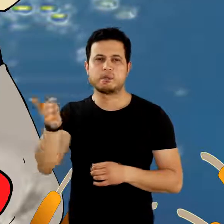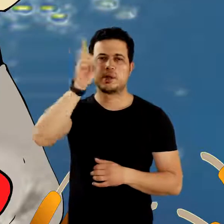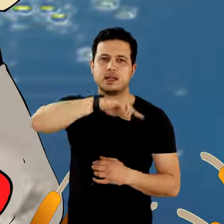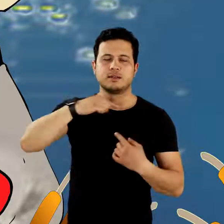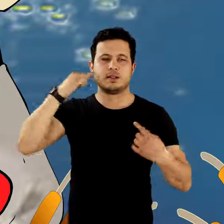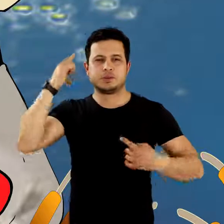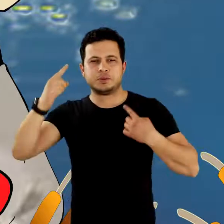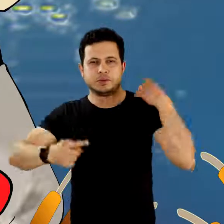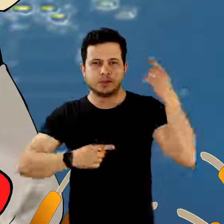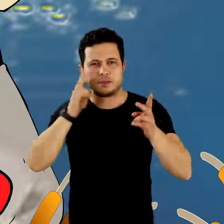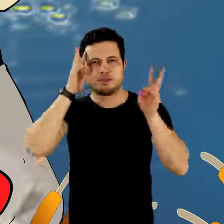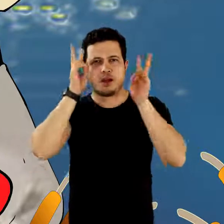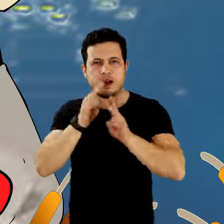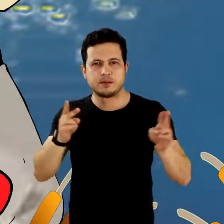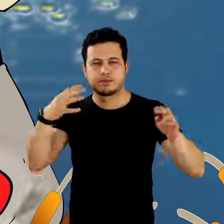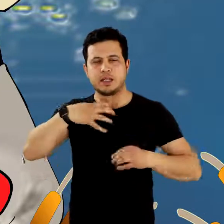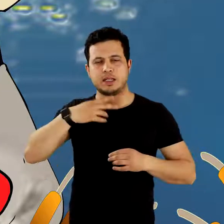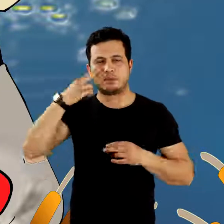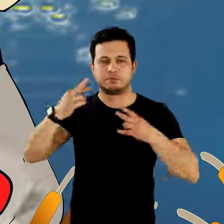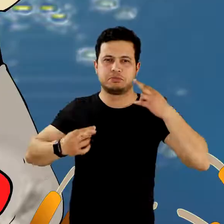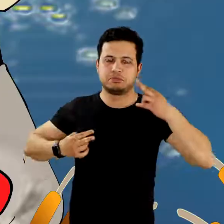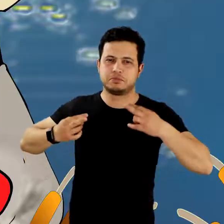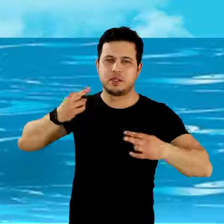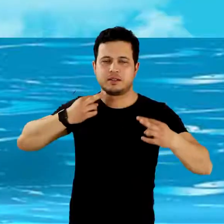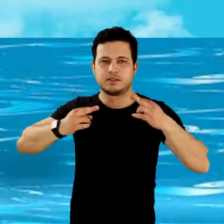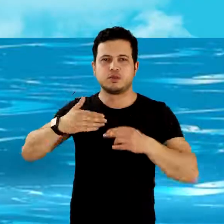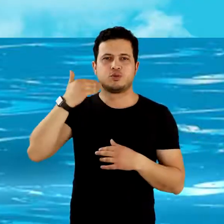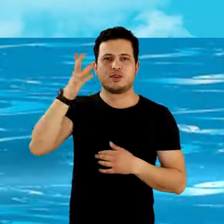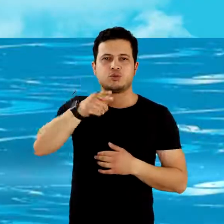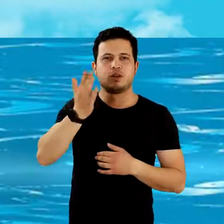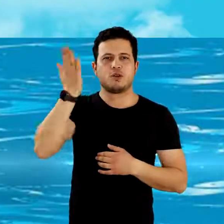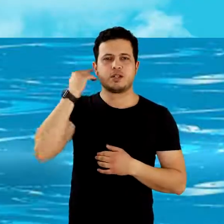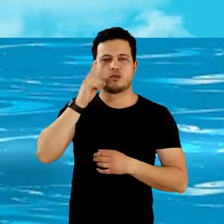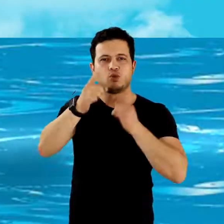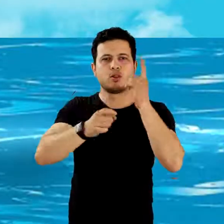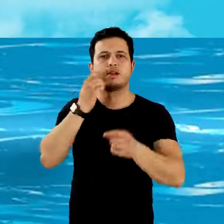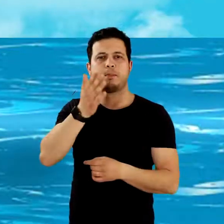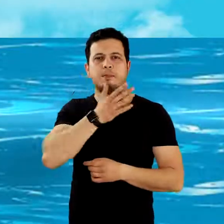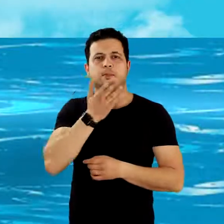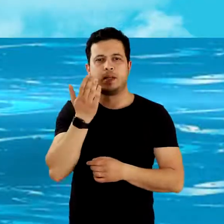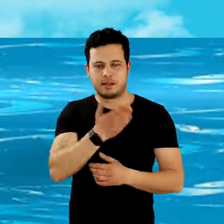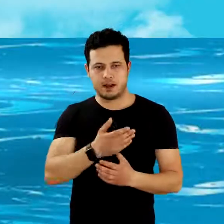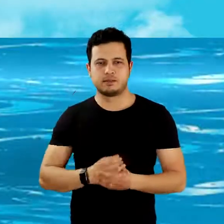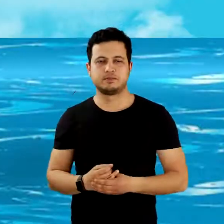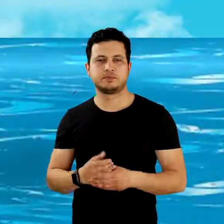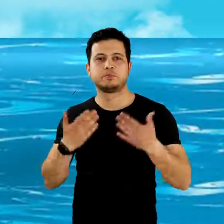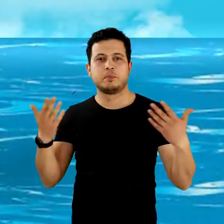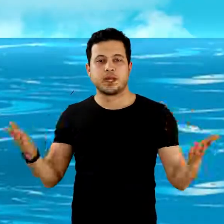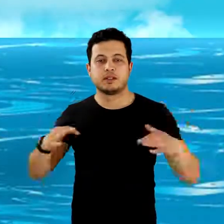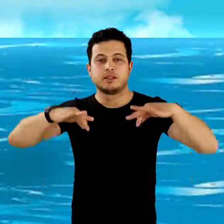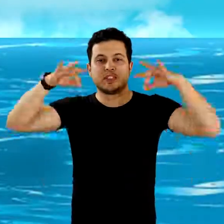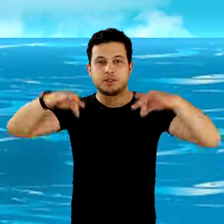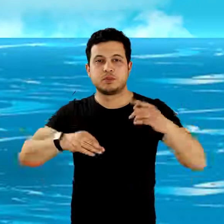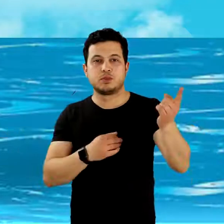daha endişeyle birbirlerine baktılar. Bundan önceki soruları bilmişlerdi. Peki ya bu